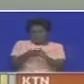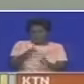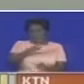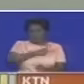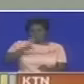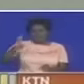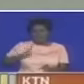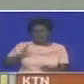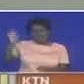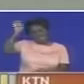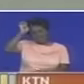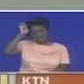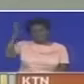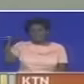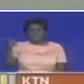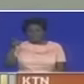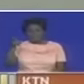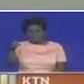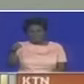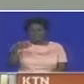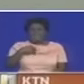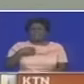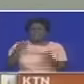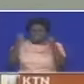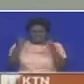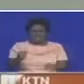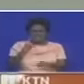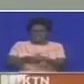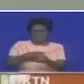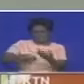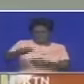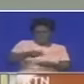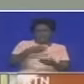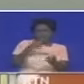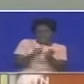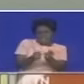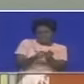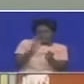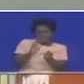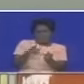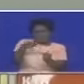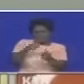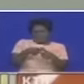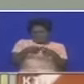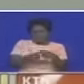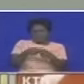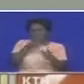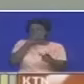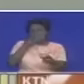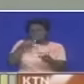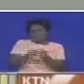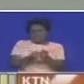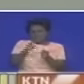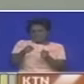ya nafaka mjini Eldoret. Wamekuwa na wakati mgumu kuuza mahindi yao kutokana na mtambo muhimu wa kuyakausha mahindi hayo